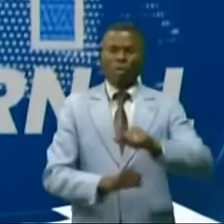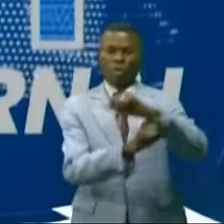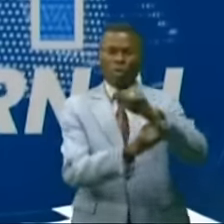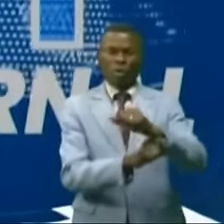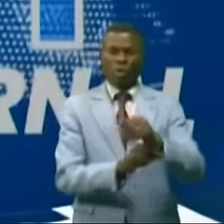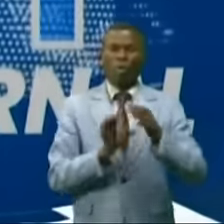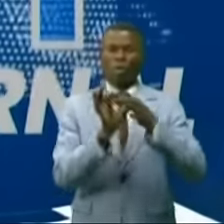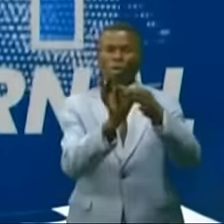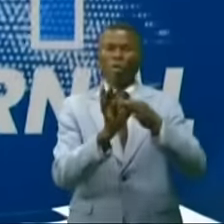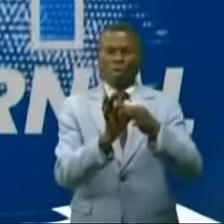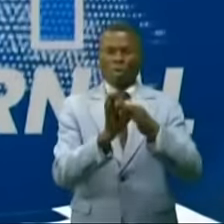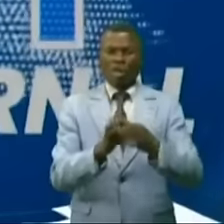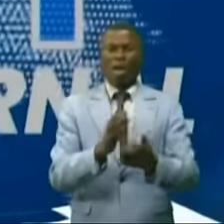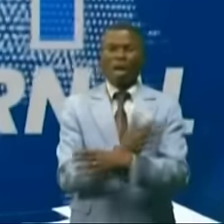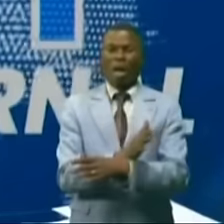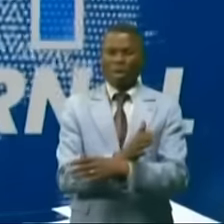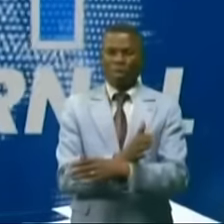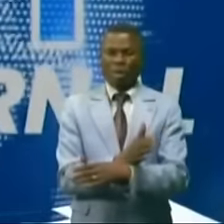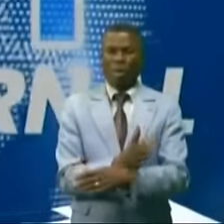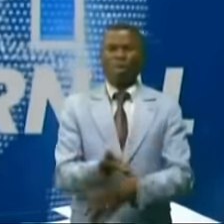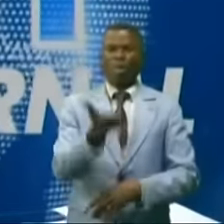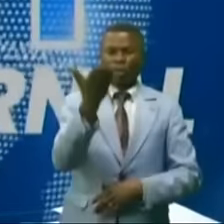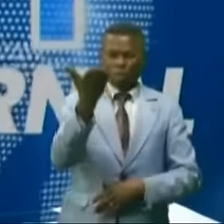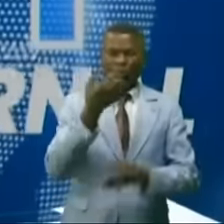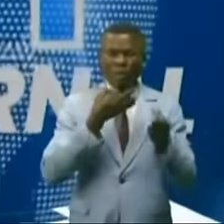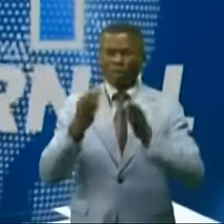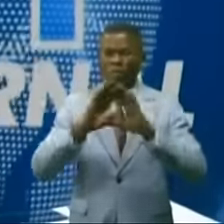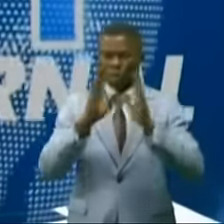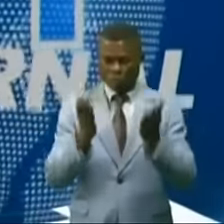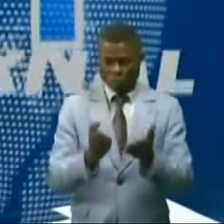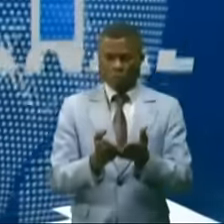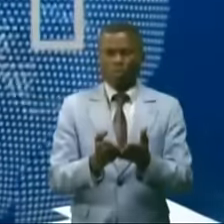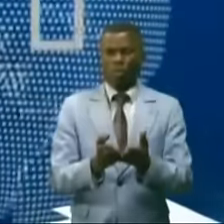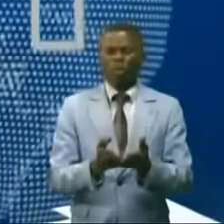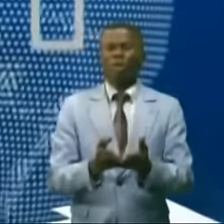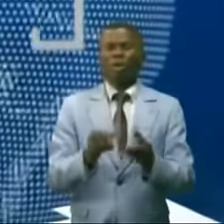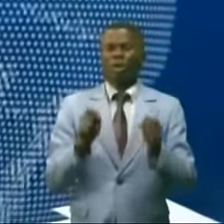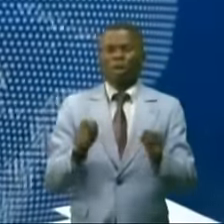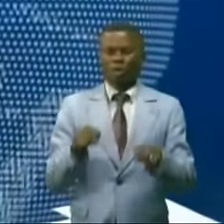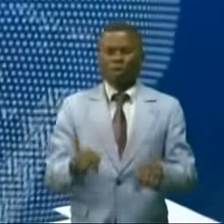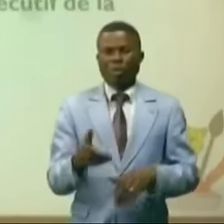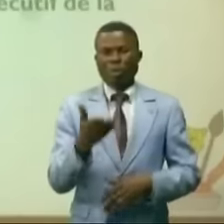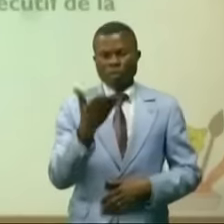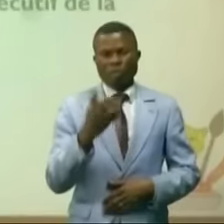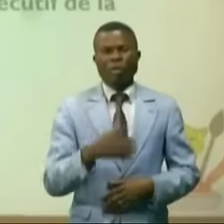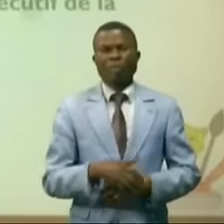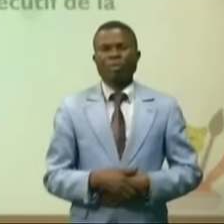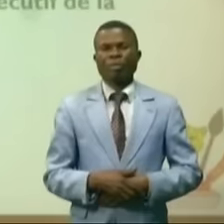la coopération allemande. D'autres détails avec Riki Nzuziloya Mayawel.